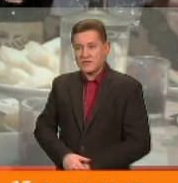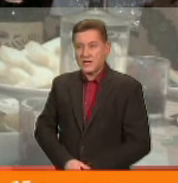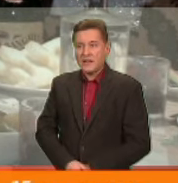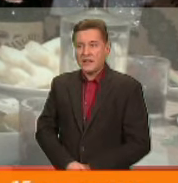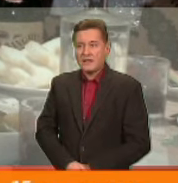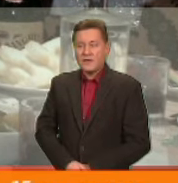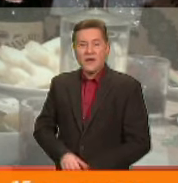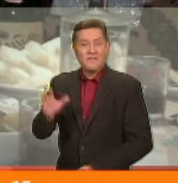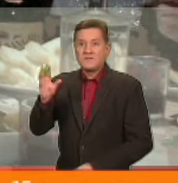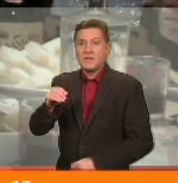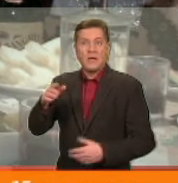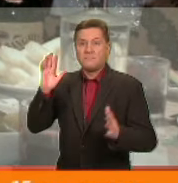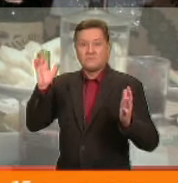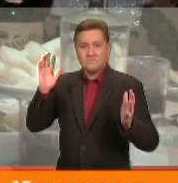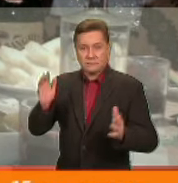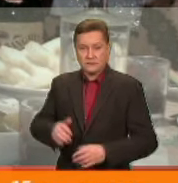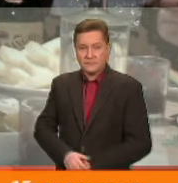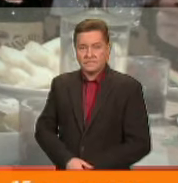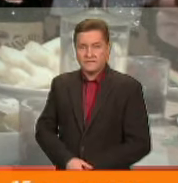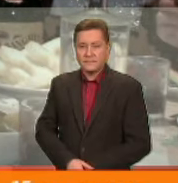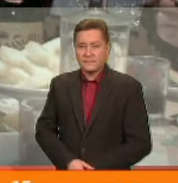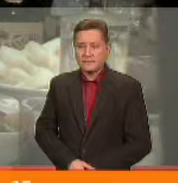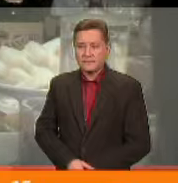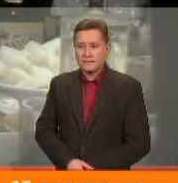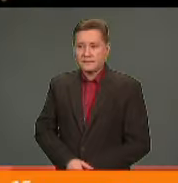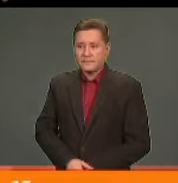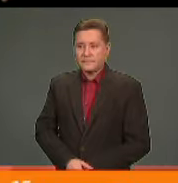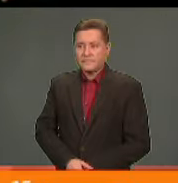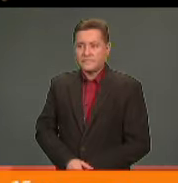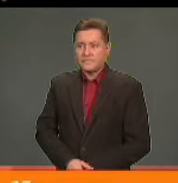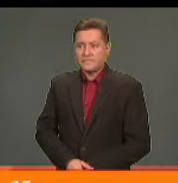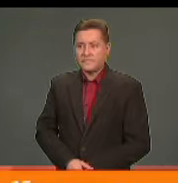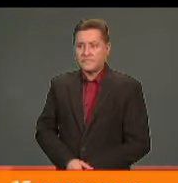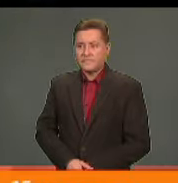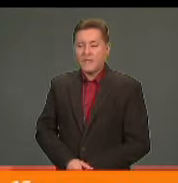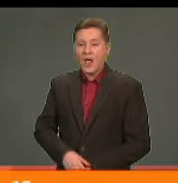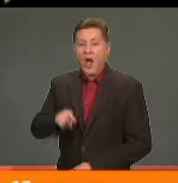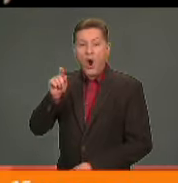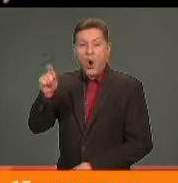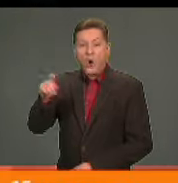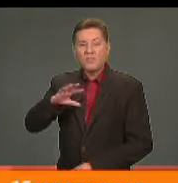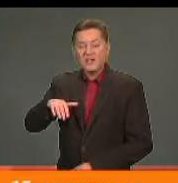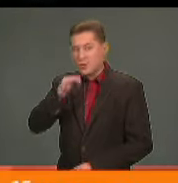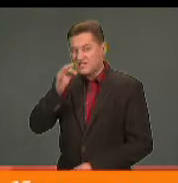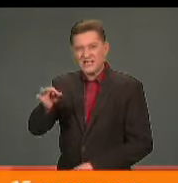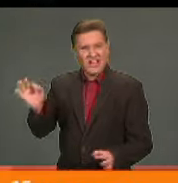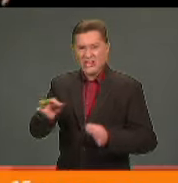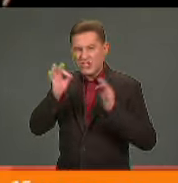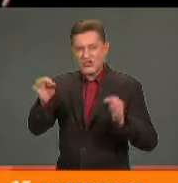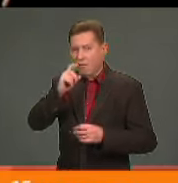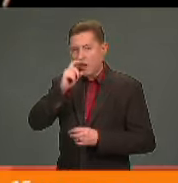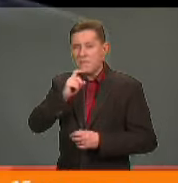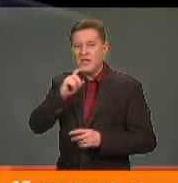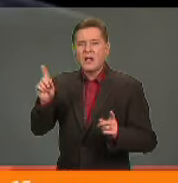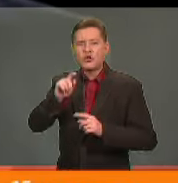прямо, ну, как говорится, девки чепчики бросали. И он потом сказал, что ничего не понимал из того, что там